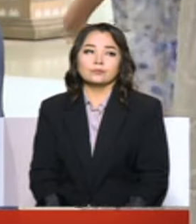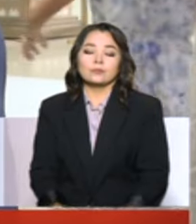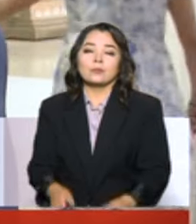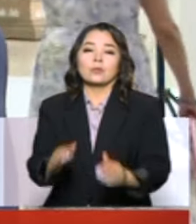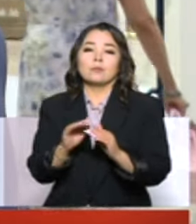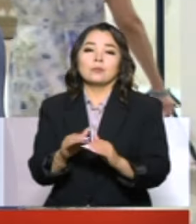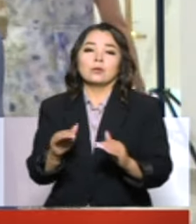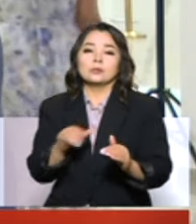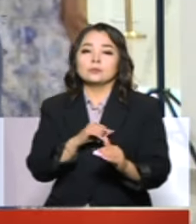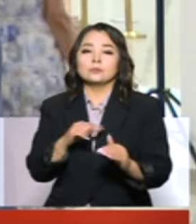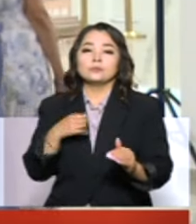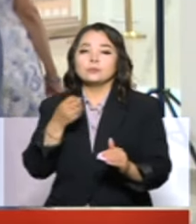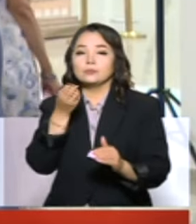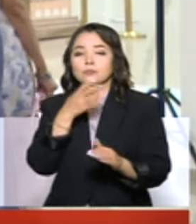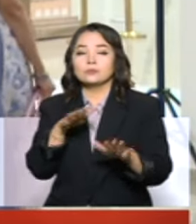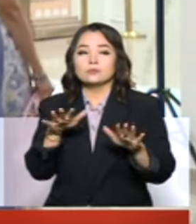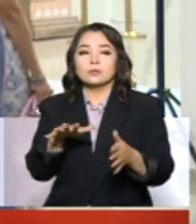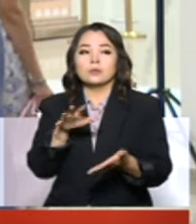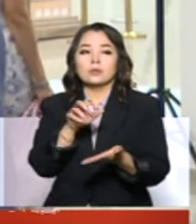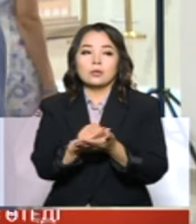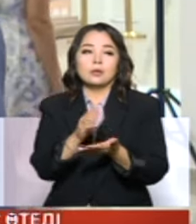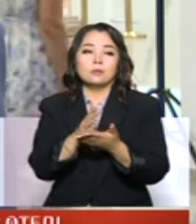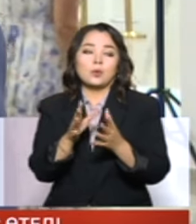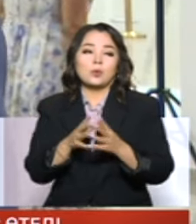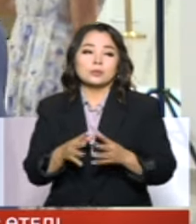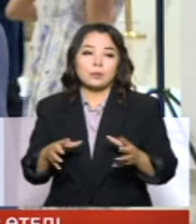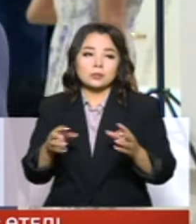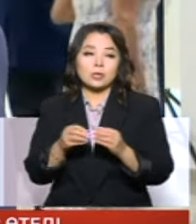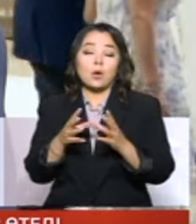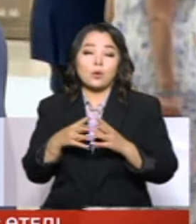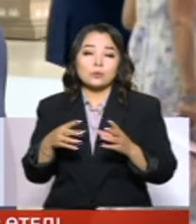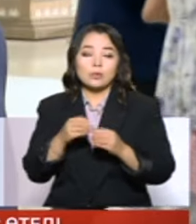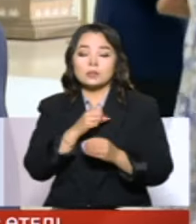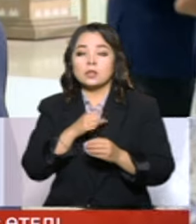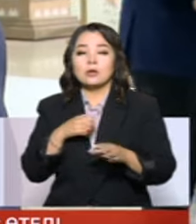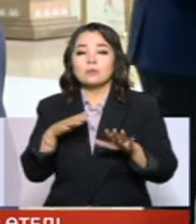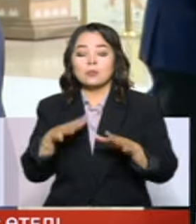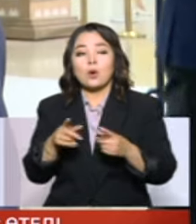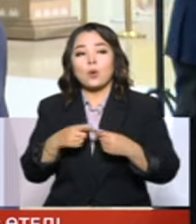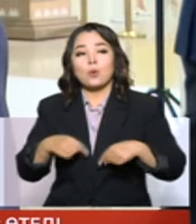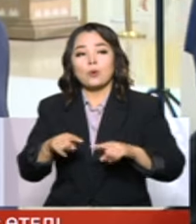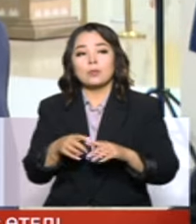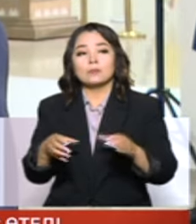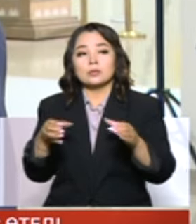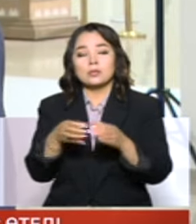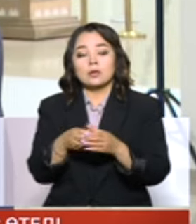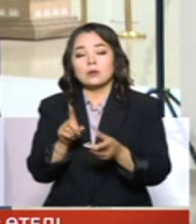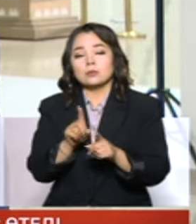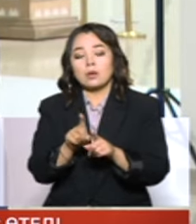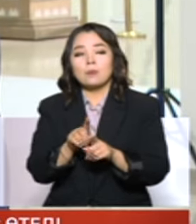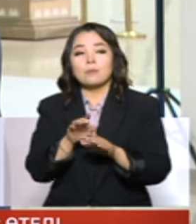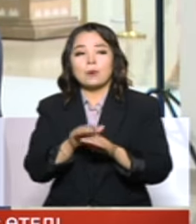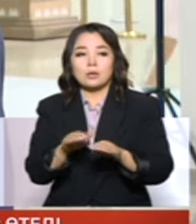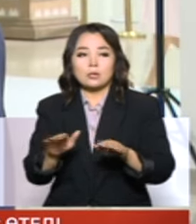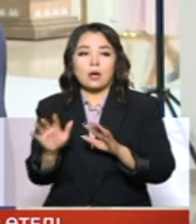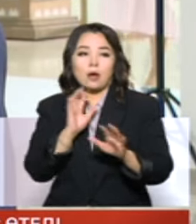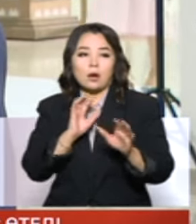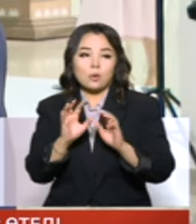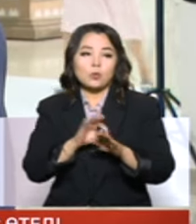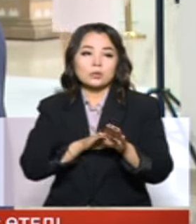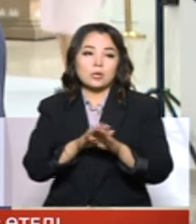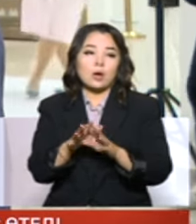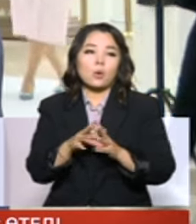Бала үшін ең жақсы орын отбасында екен рас. Ал отбасы үшін ең жақсы орын қоғамда. Біз қоғам ретінде балаларға қамқорлық